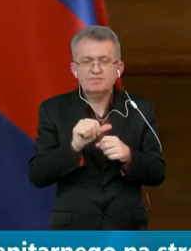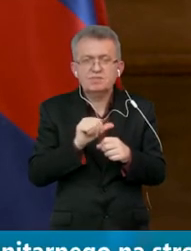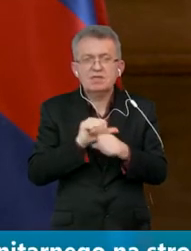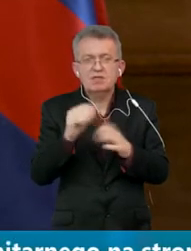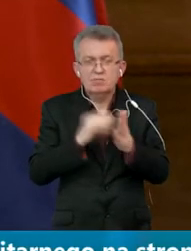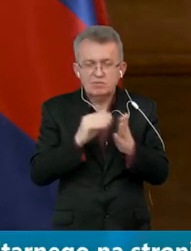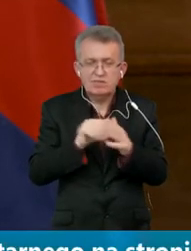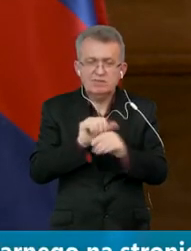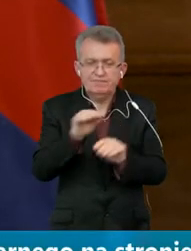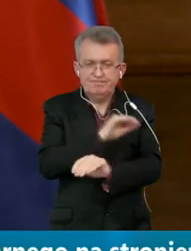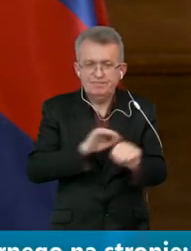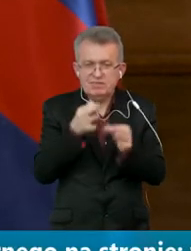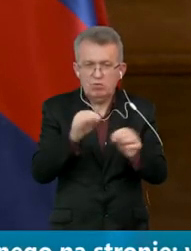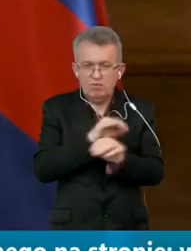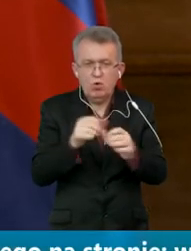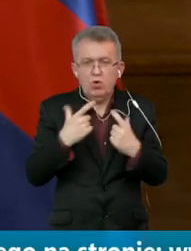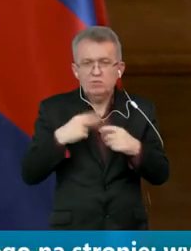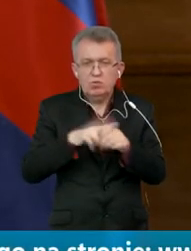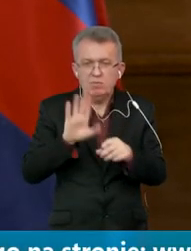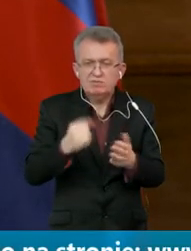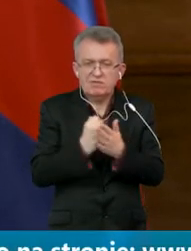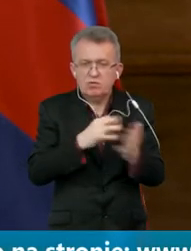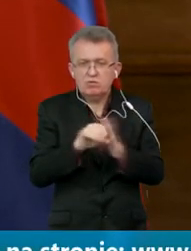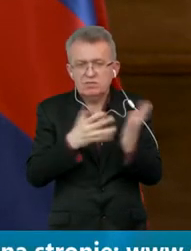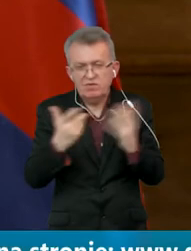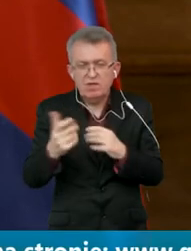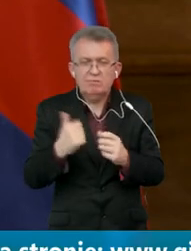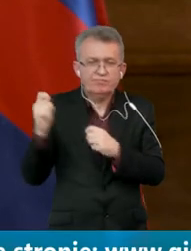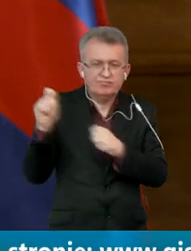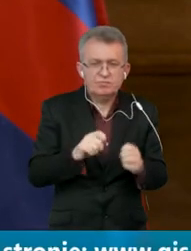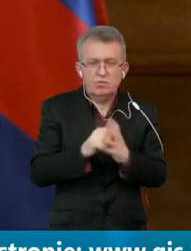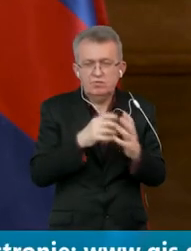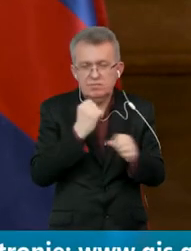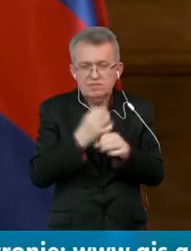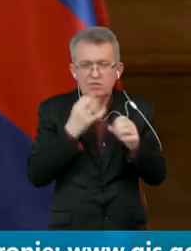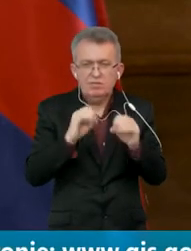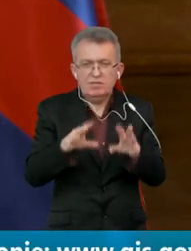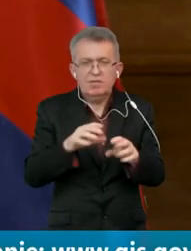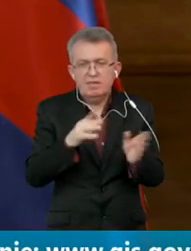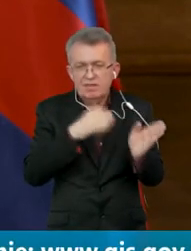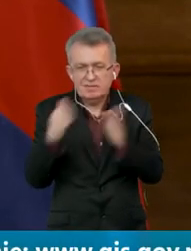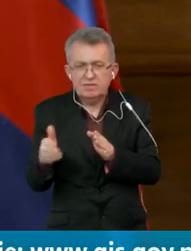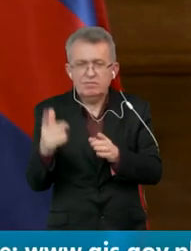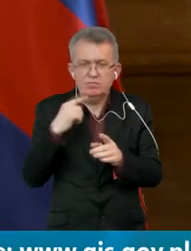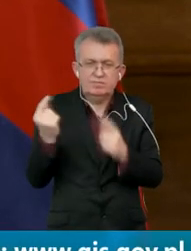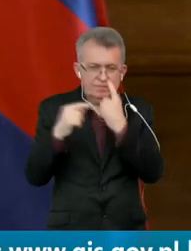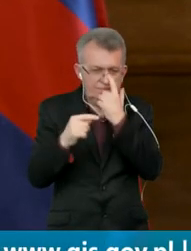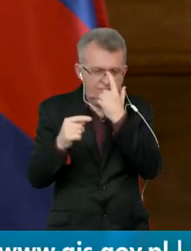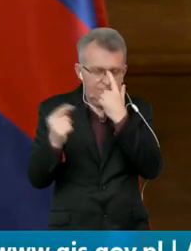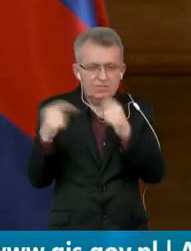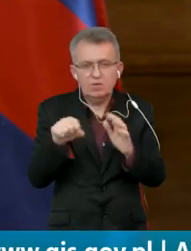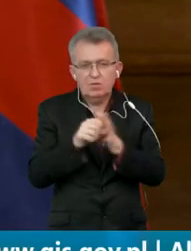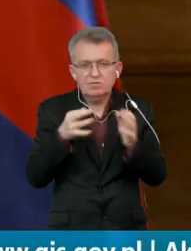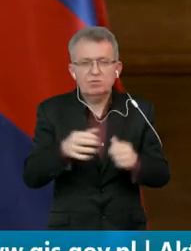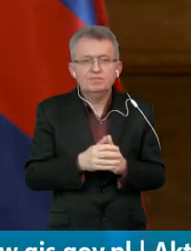krytycznych rotacja, żeby osoby, które mają jakieś sprawy do załatwienia, mogły przyjechać i odjechać, zostawiając miejsce następnym